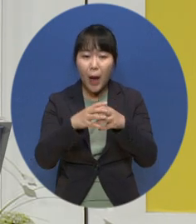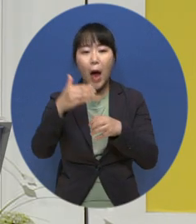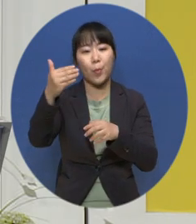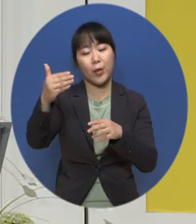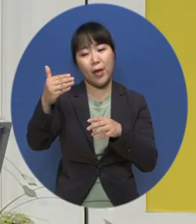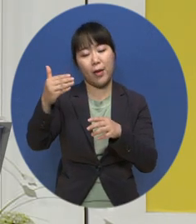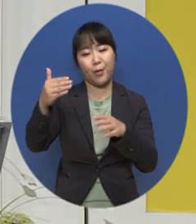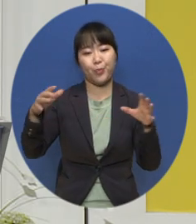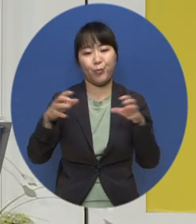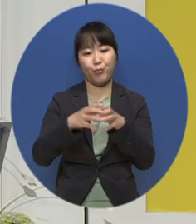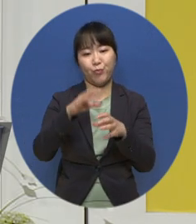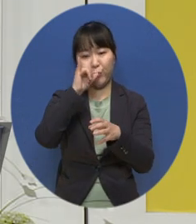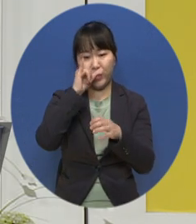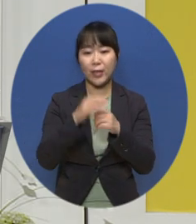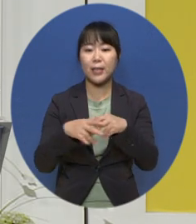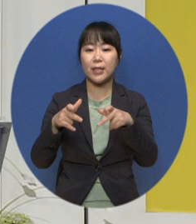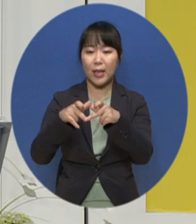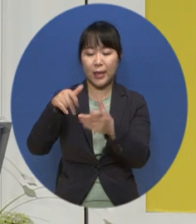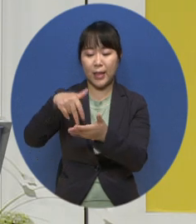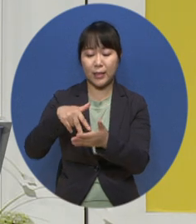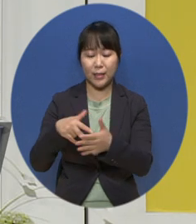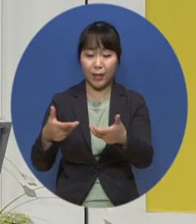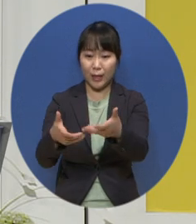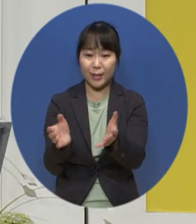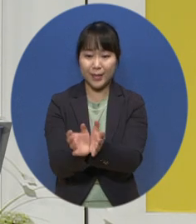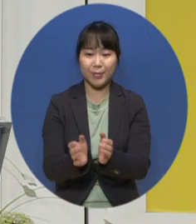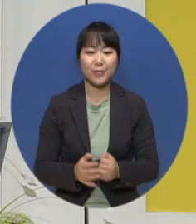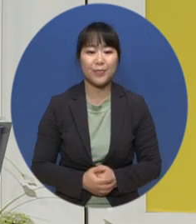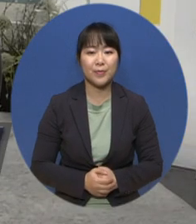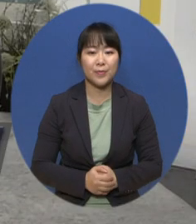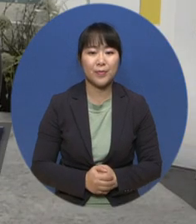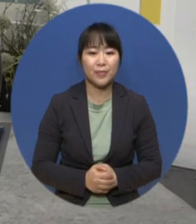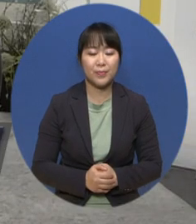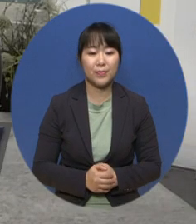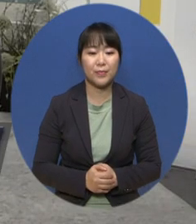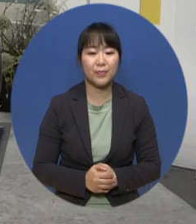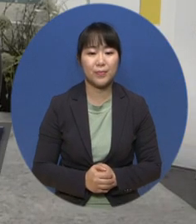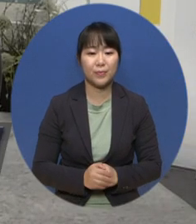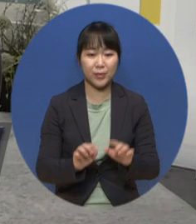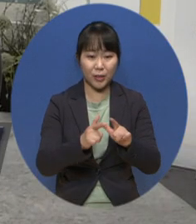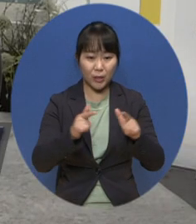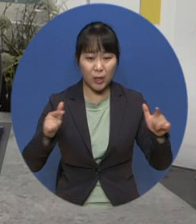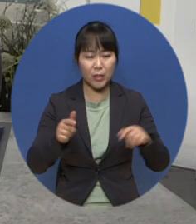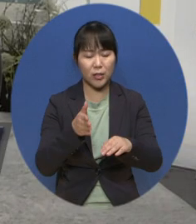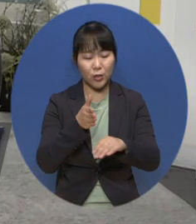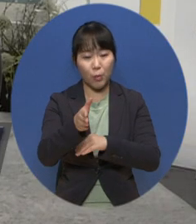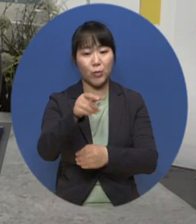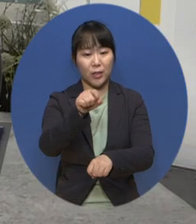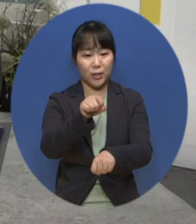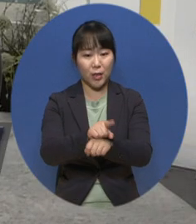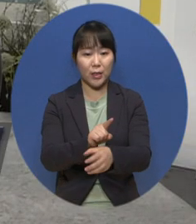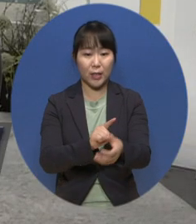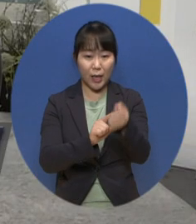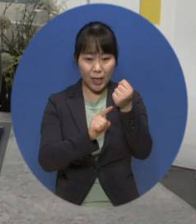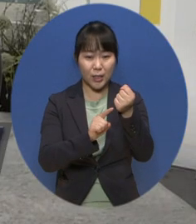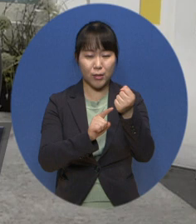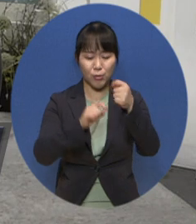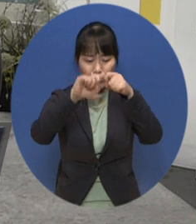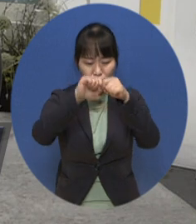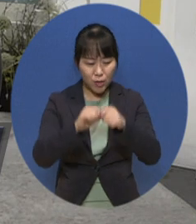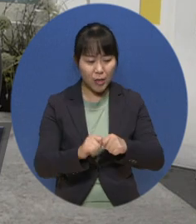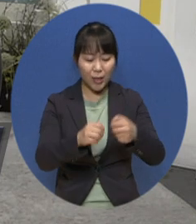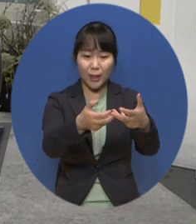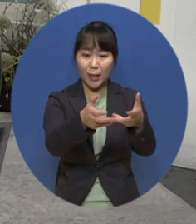닫힘 장애인 당사자 바치지 5 그런 여러가지 이제 에 전문성을 지닌